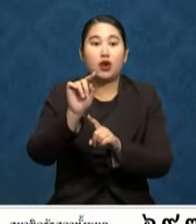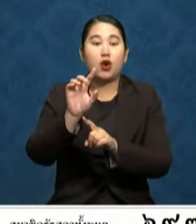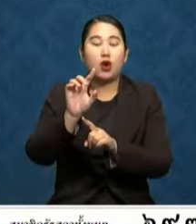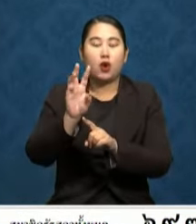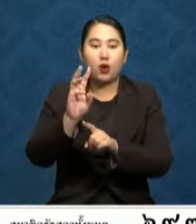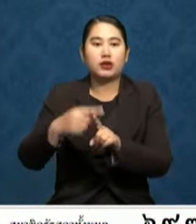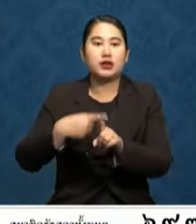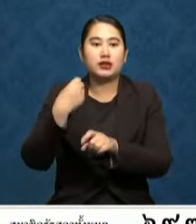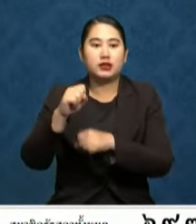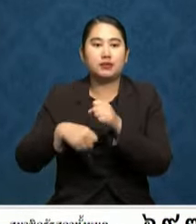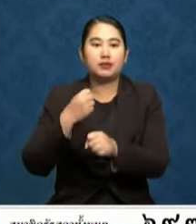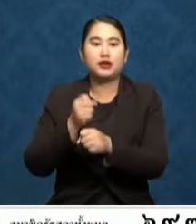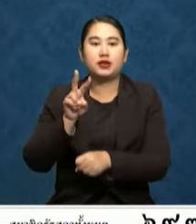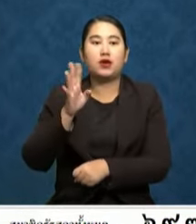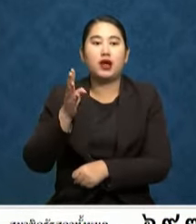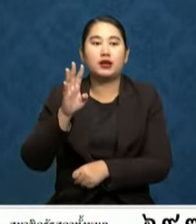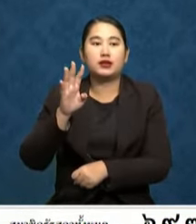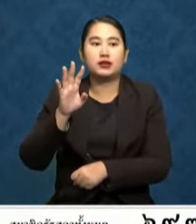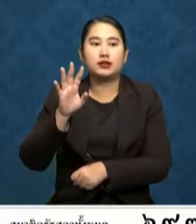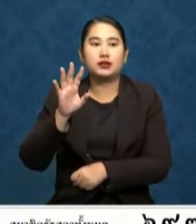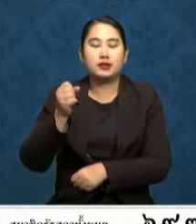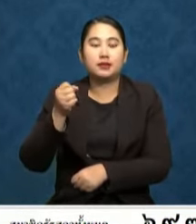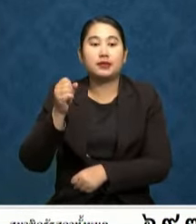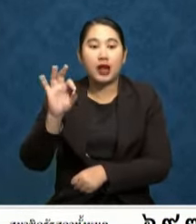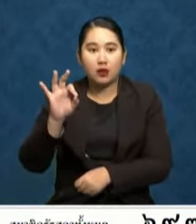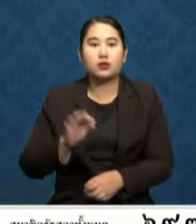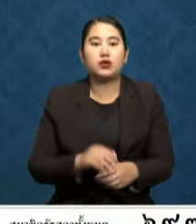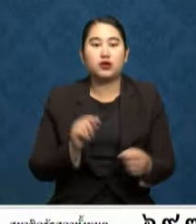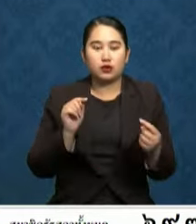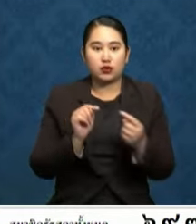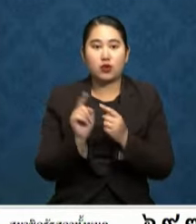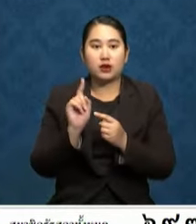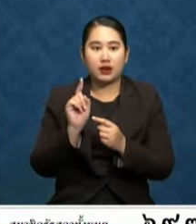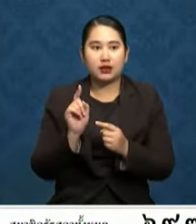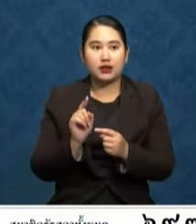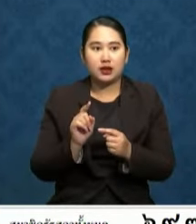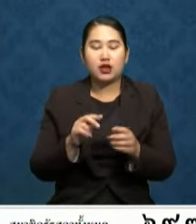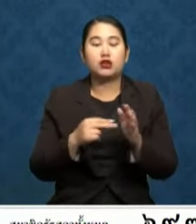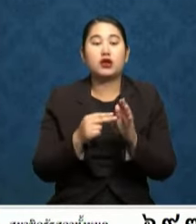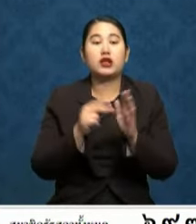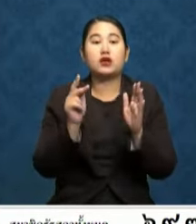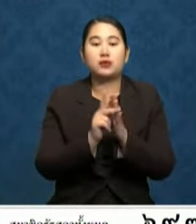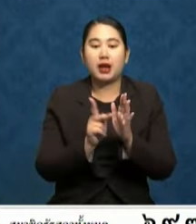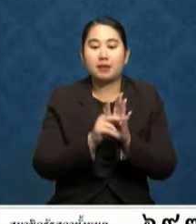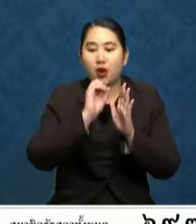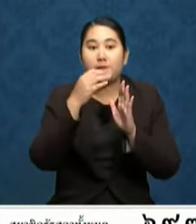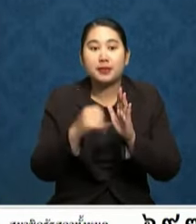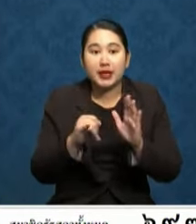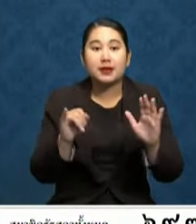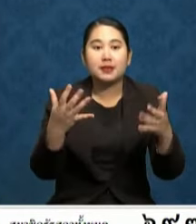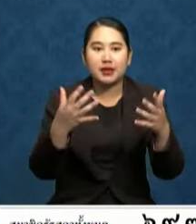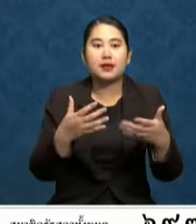ลาคม2519พ.ศ.2521นิรโทษกรรมไปหมดแล้วต่อมามีคำสั่งที่